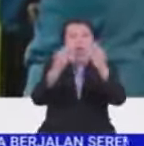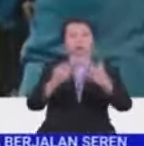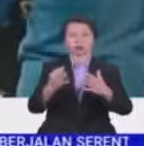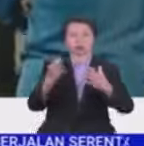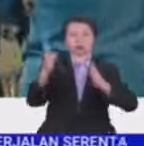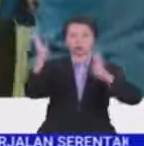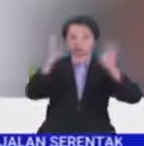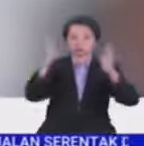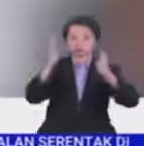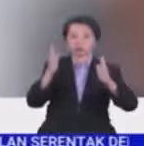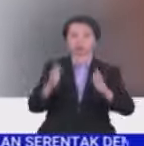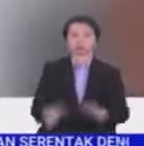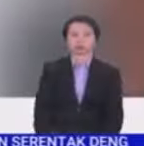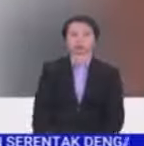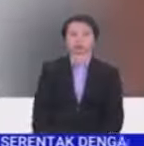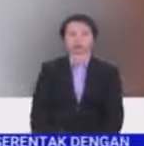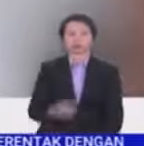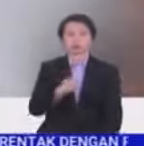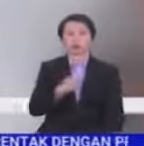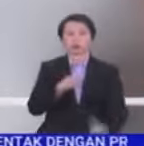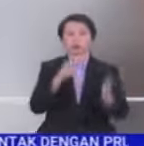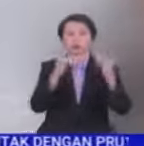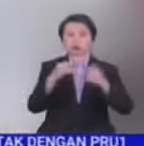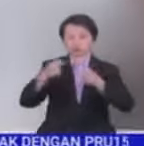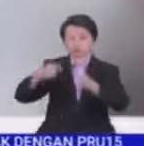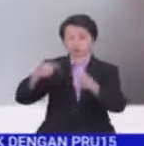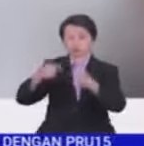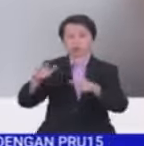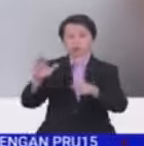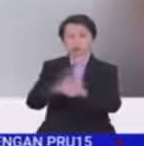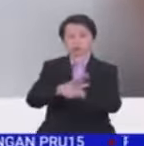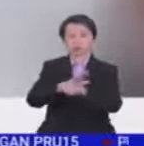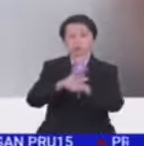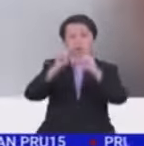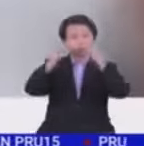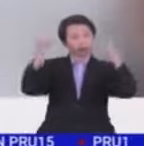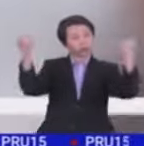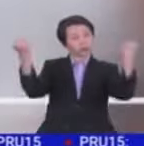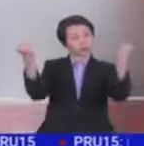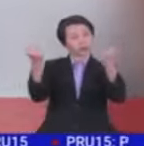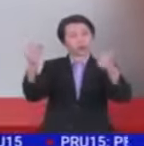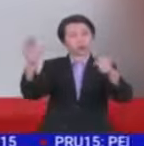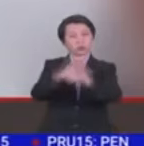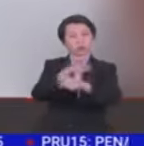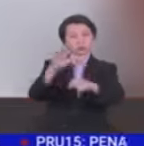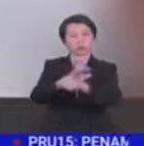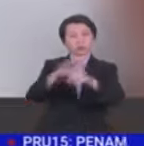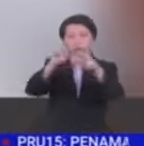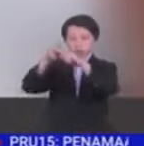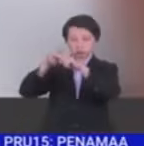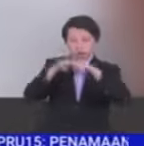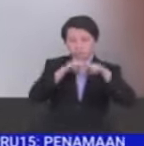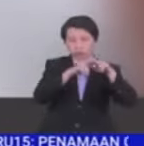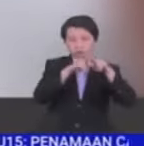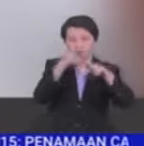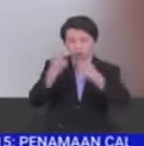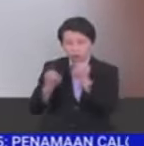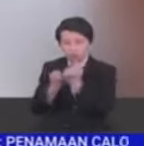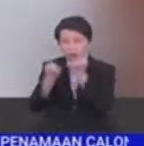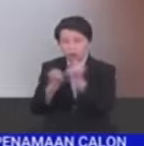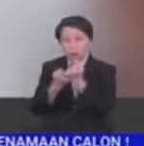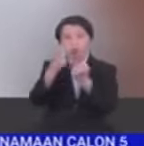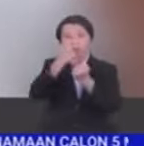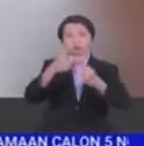sepak negara. I hope that this game we will have full stadium, that we will have much more fans than previous matches, because this is special